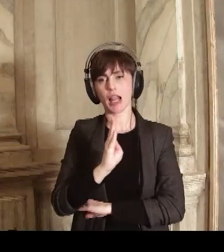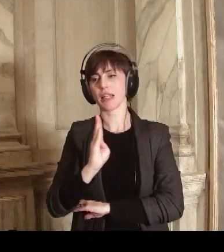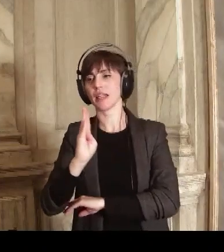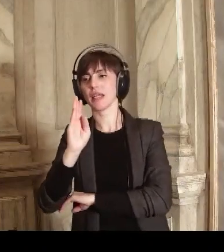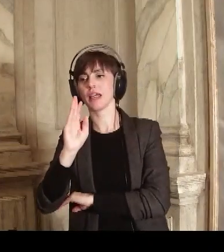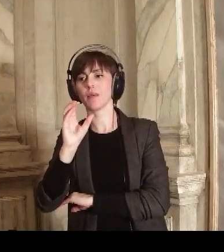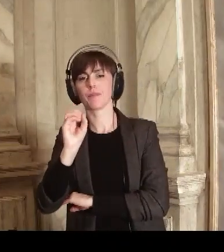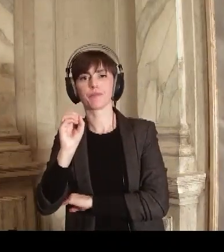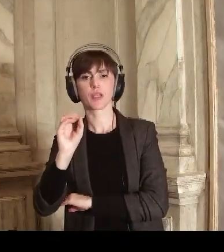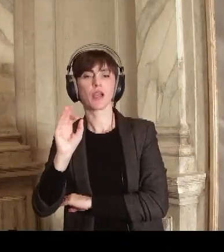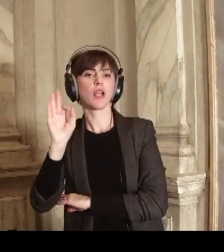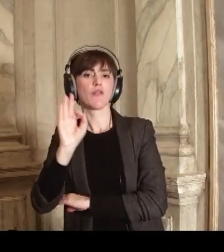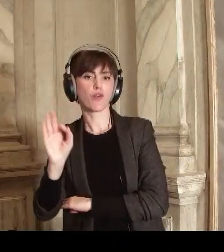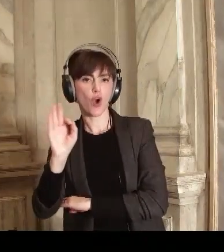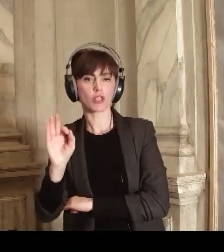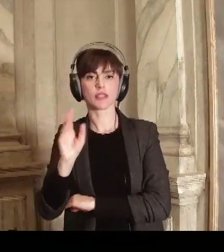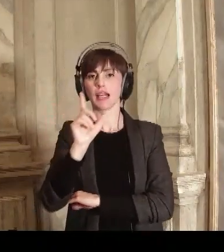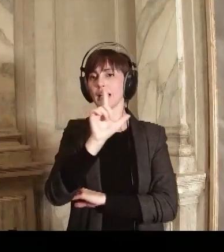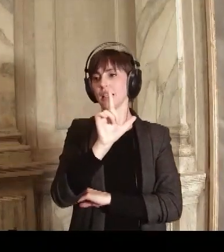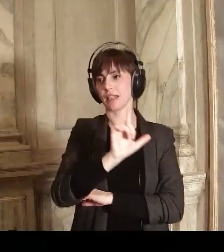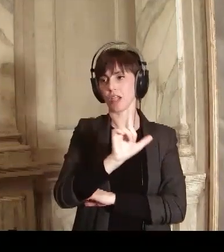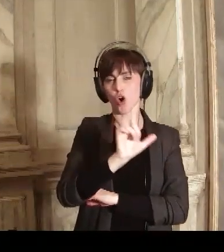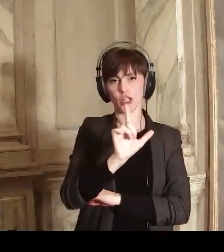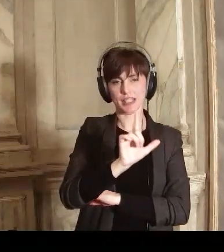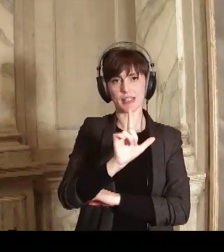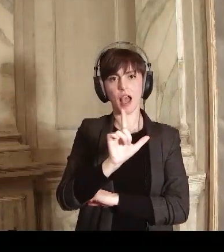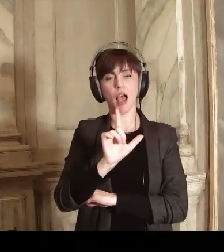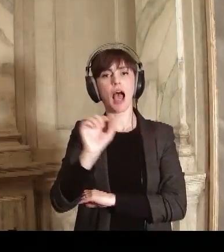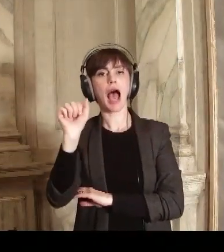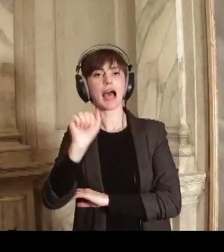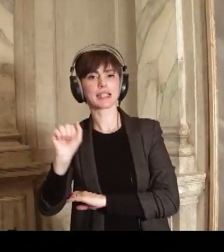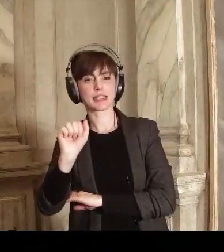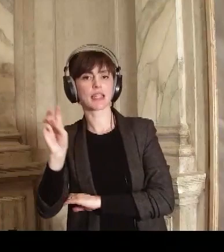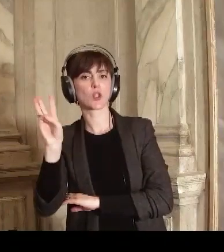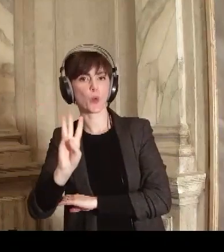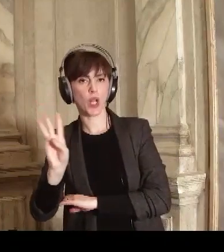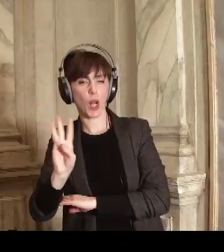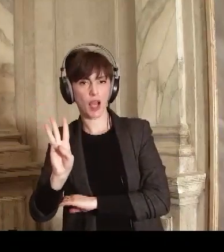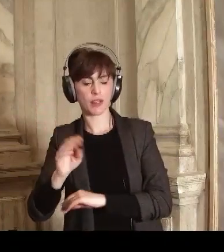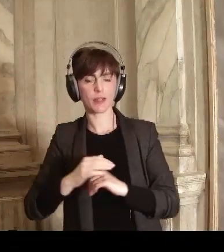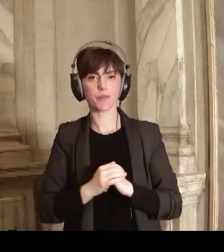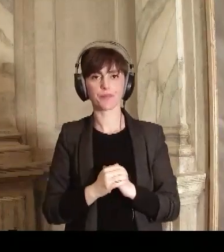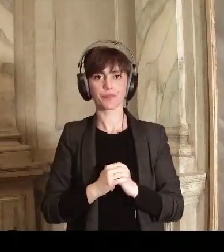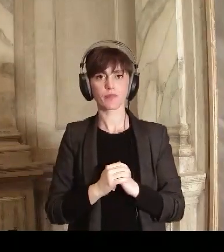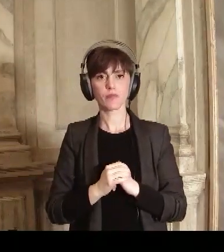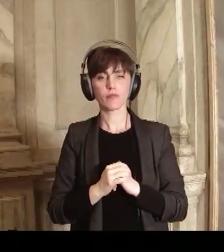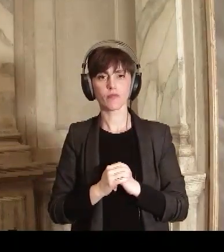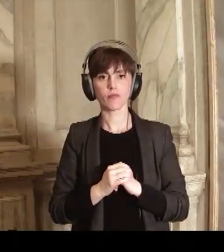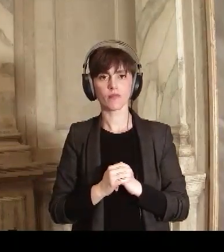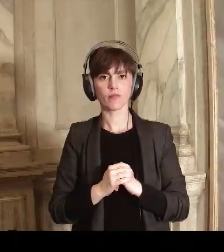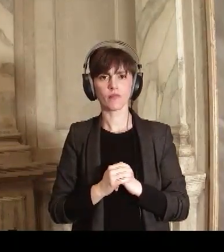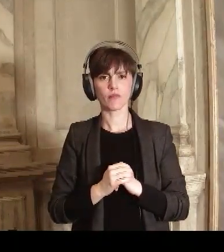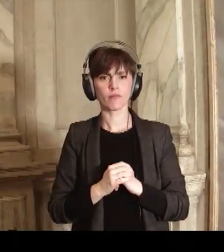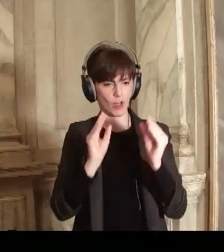Shorp, Severin Dornier, Leonie Strecker e Alexis Wewar, per delineare una possibile mappa